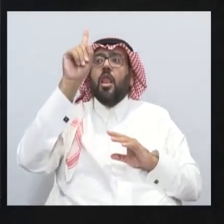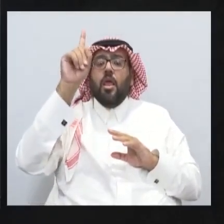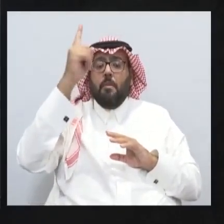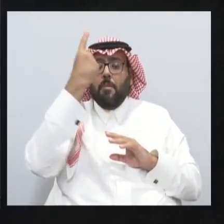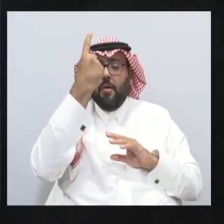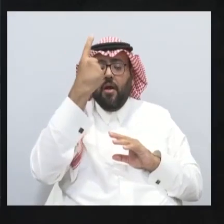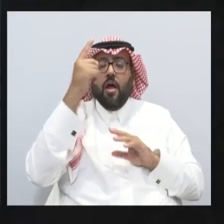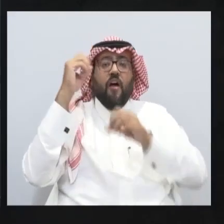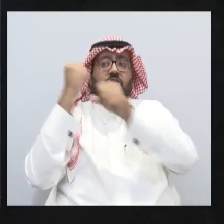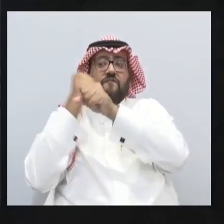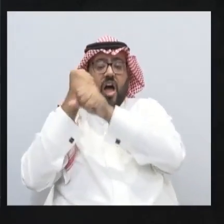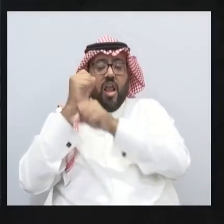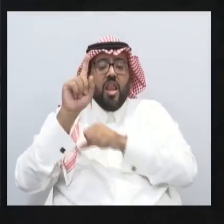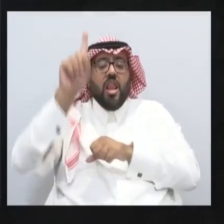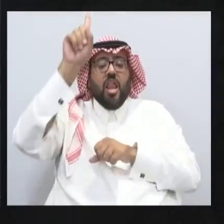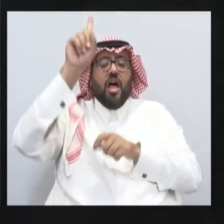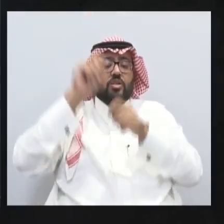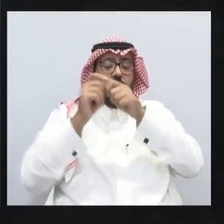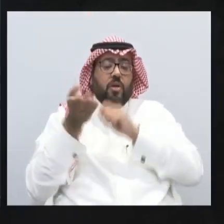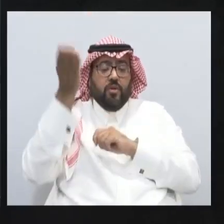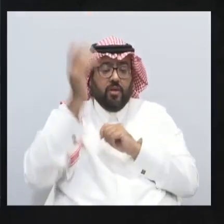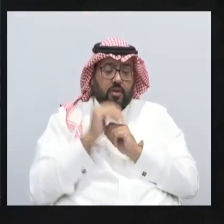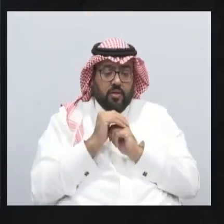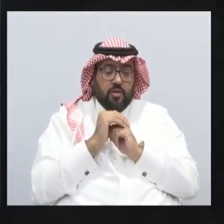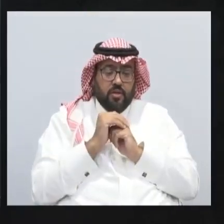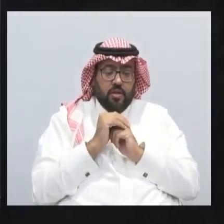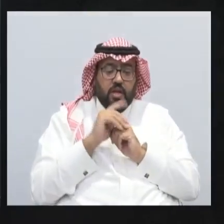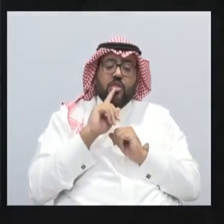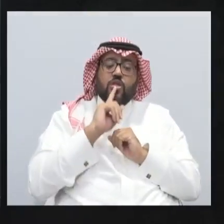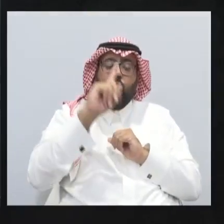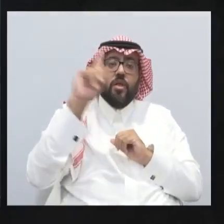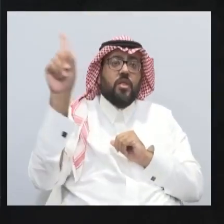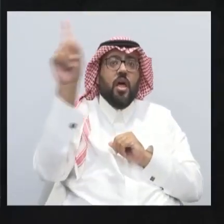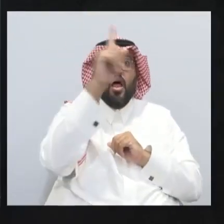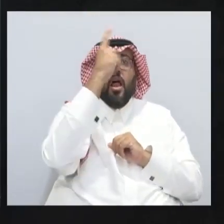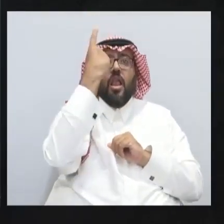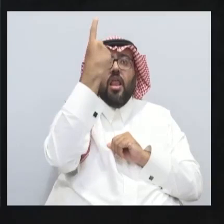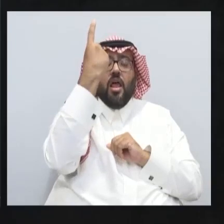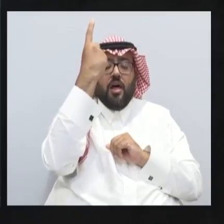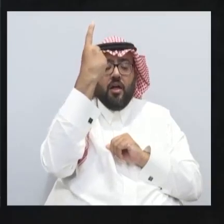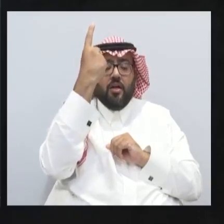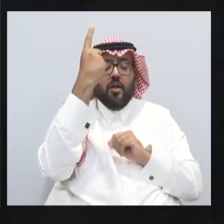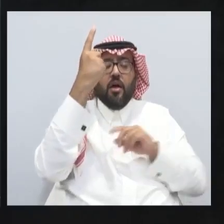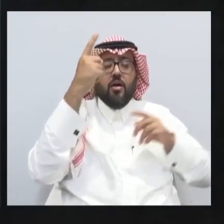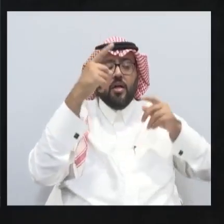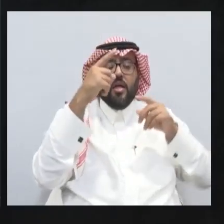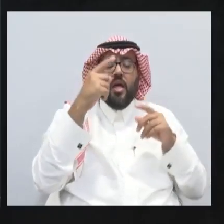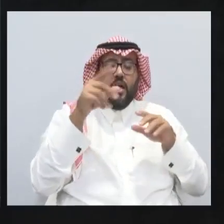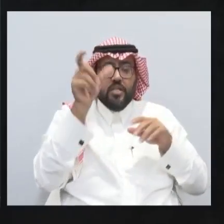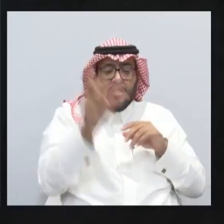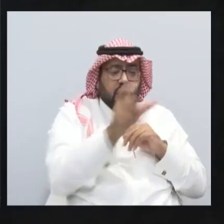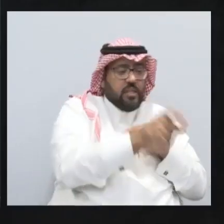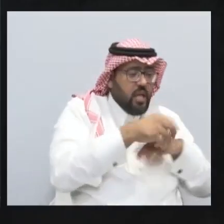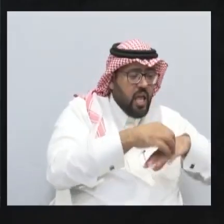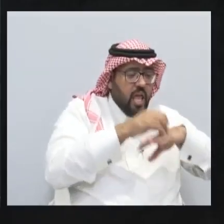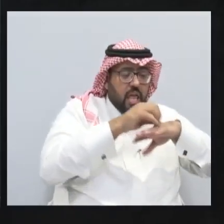وعلا بافعاله سبحانه وتعالى اما توحيد الالوهيه فتعلق بالعباد